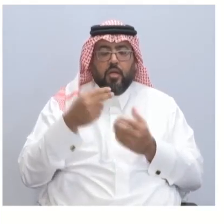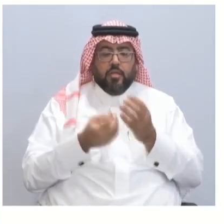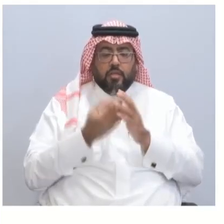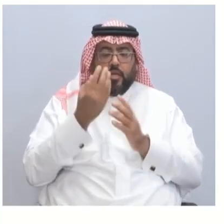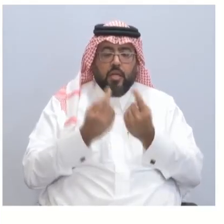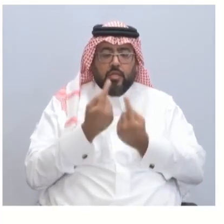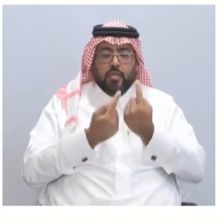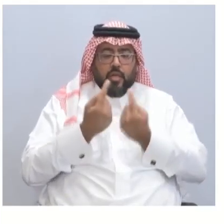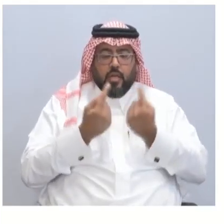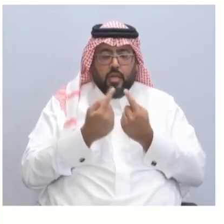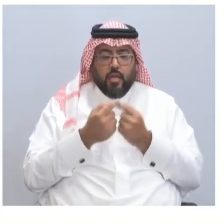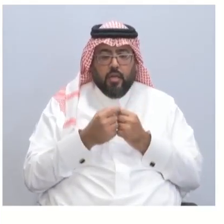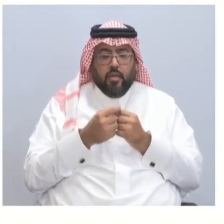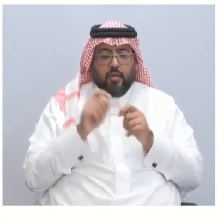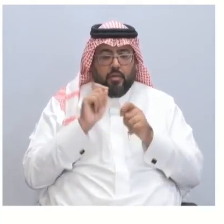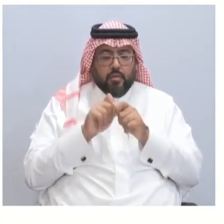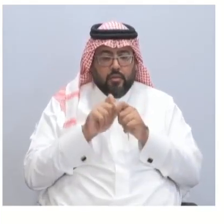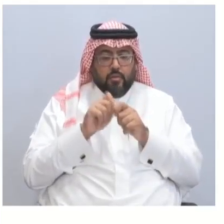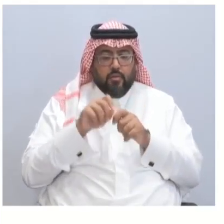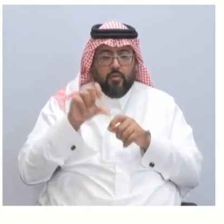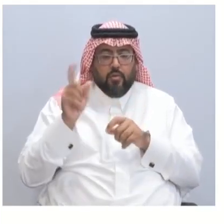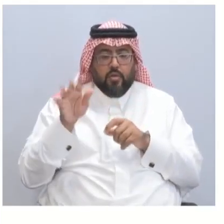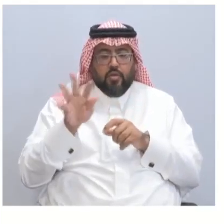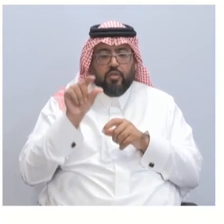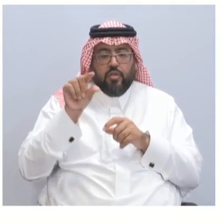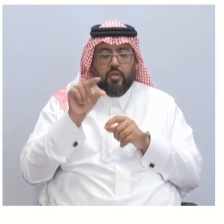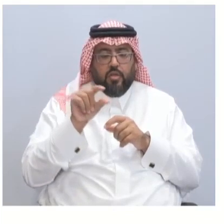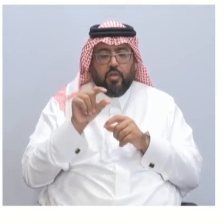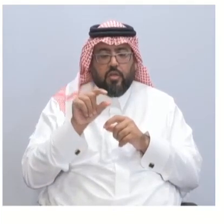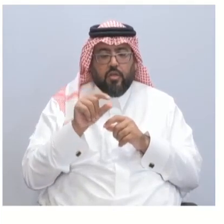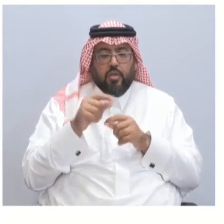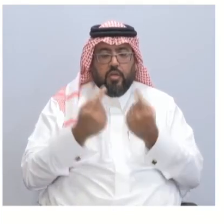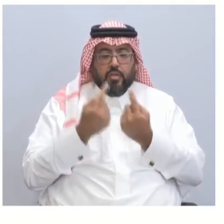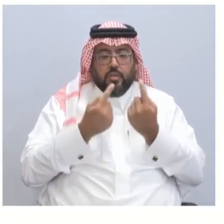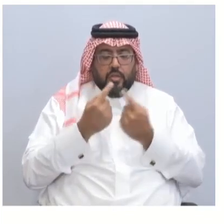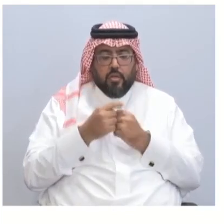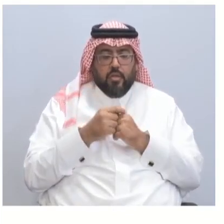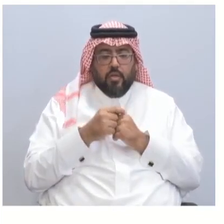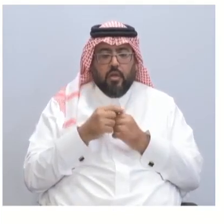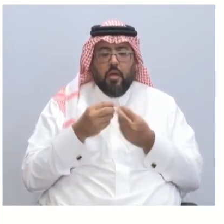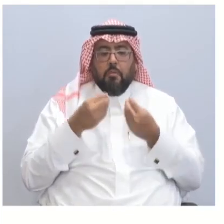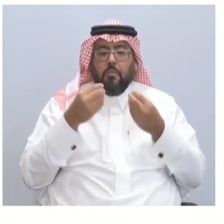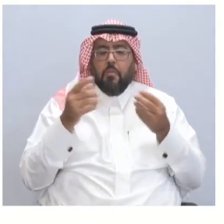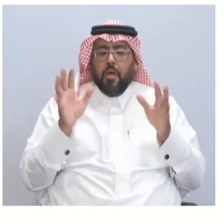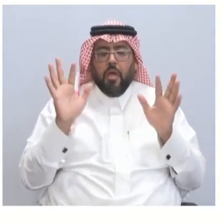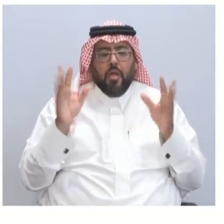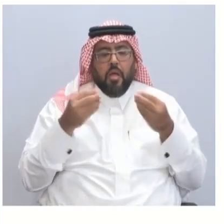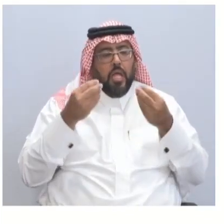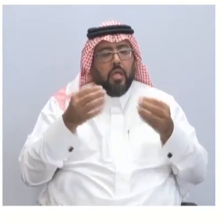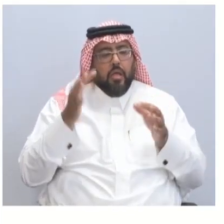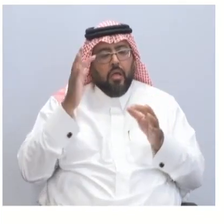الزراعيه تقديم المساعدات الزراعيه وكذلك الارشاد الزراعي جان